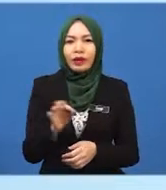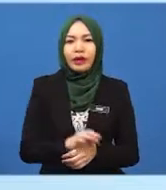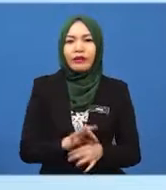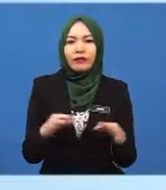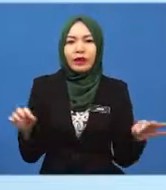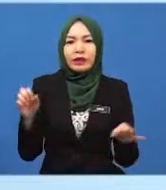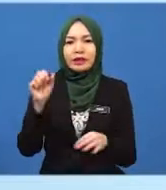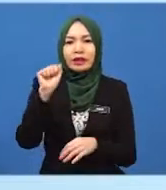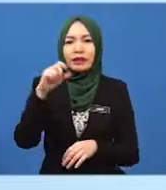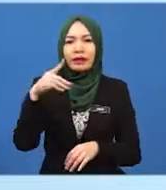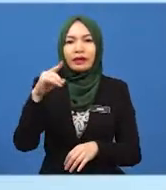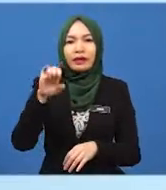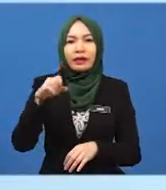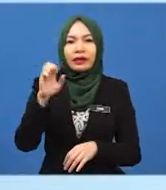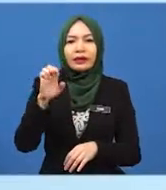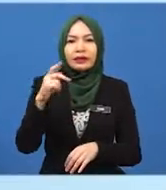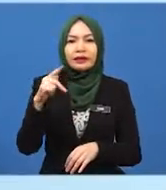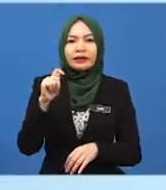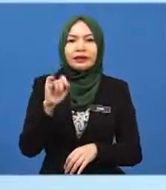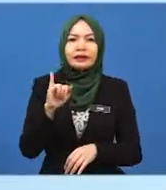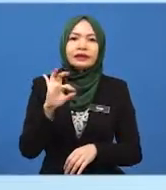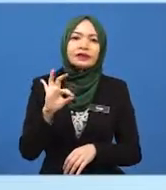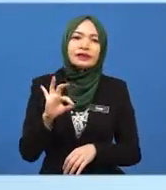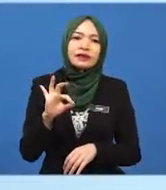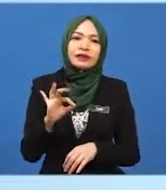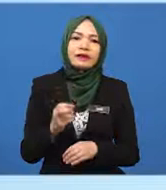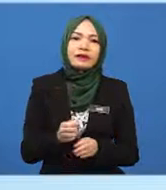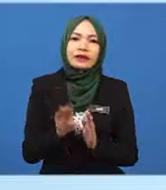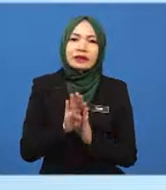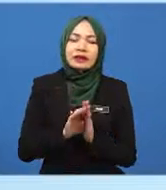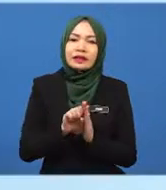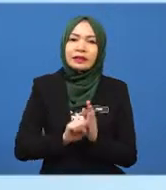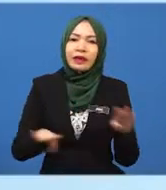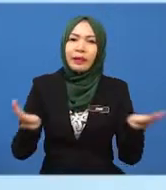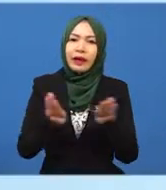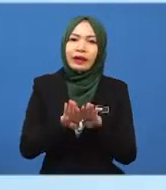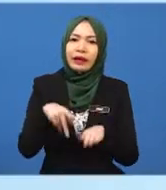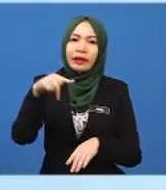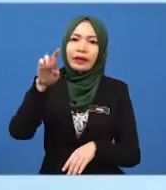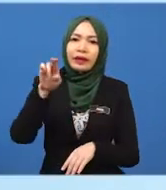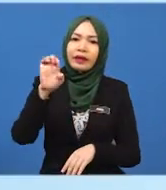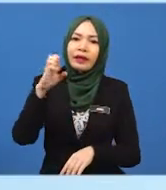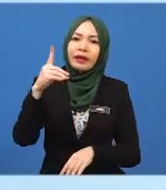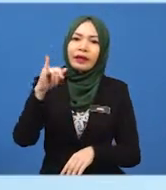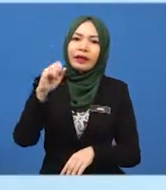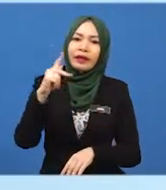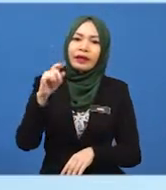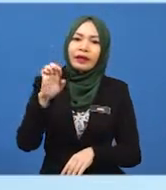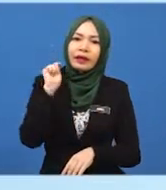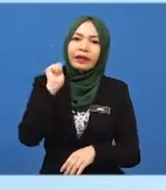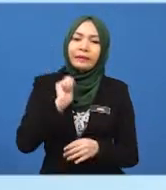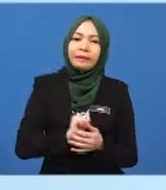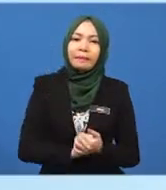digunakan sebagai predikat. Oleh itu, adalah kata pemberi